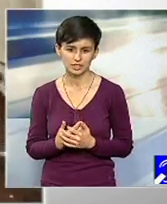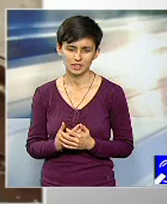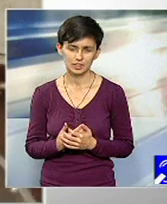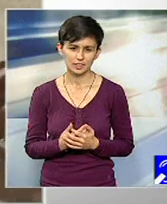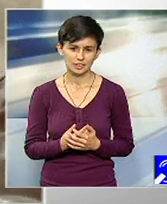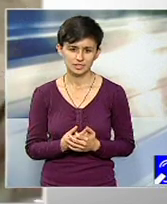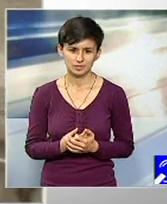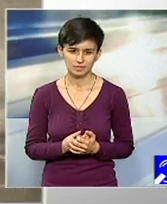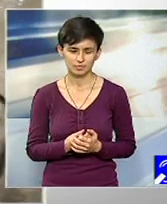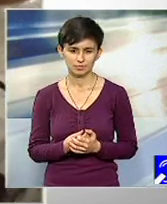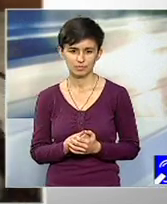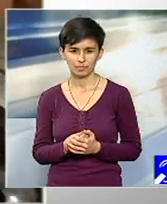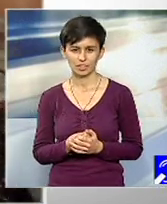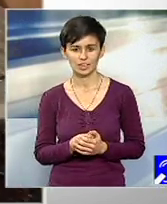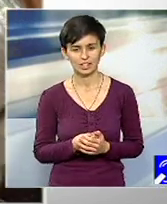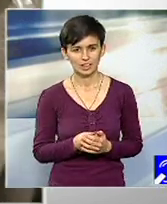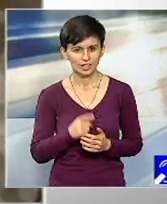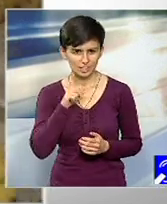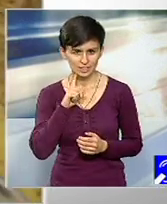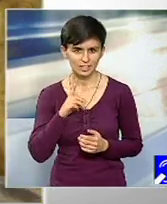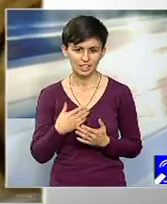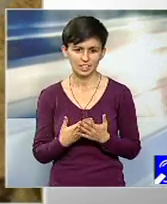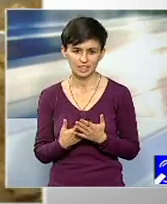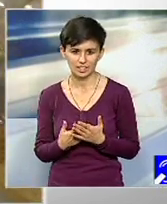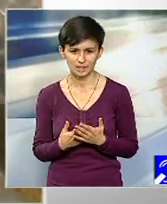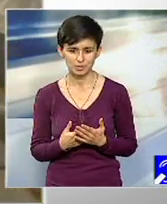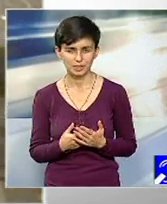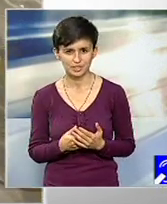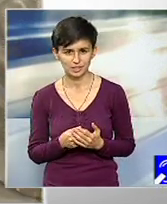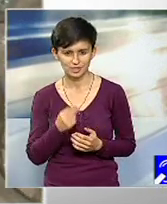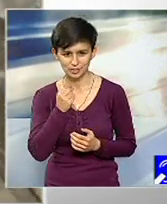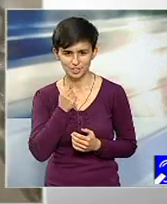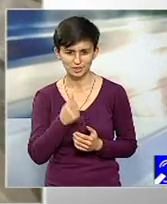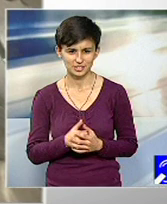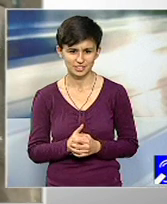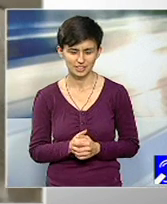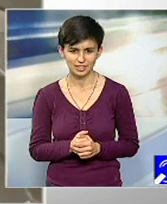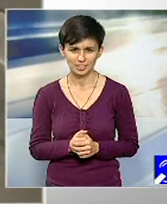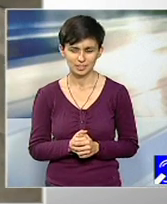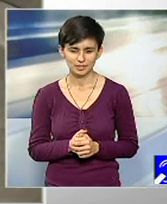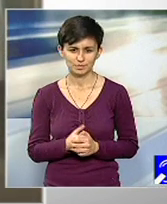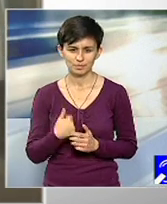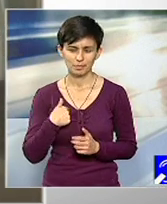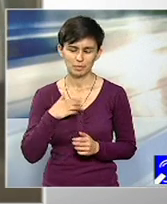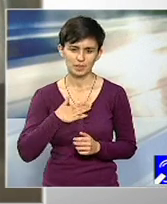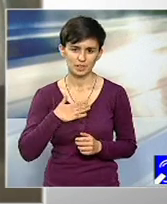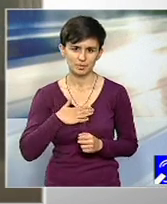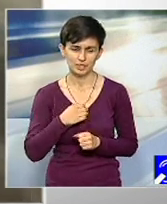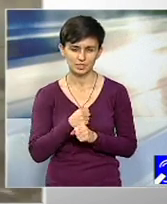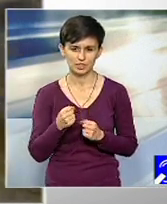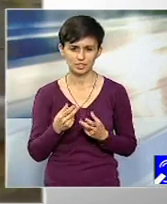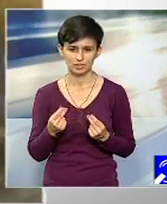Piper? Zahăr pentru gust. Zahăr, nu piper, așa e? Am glumit. Mie îmi place foarte mult